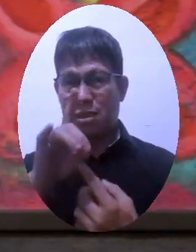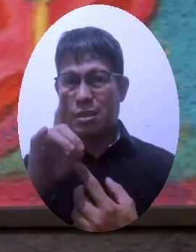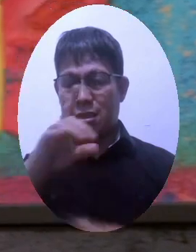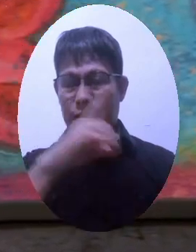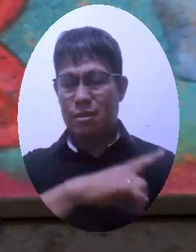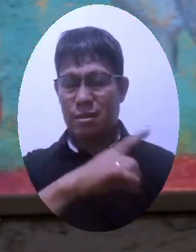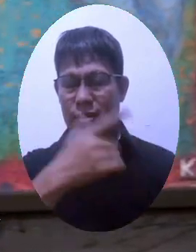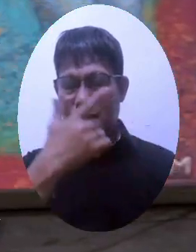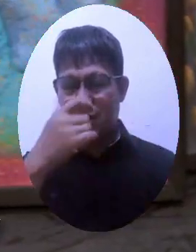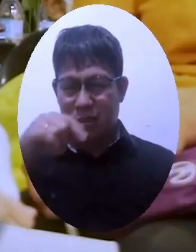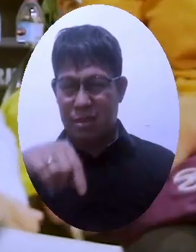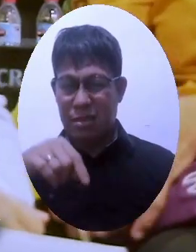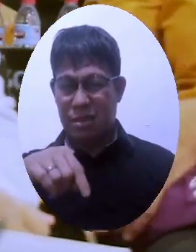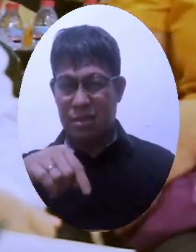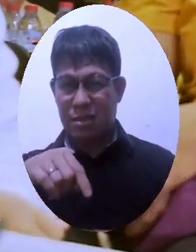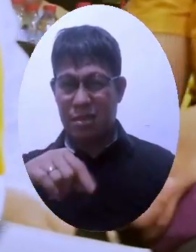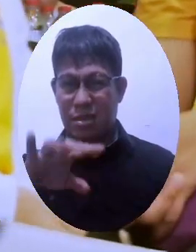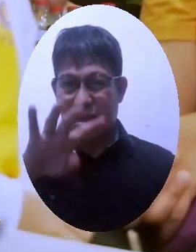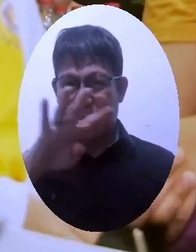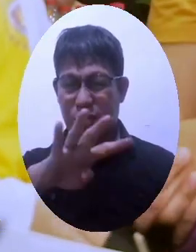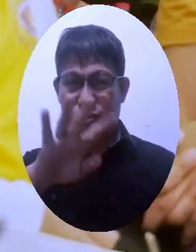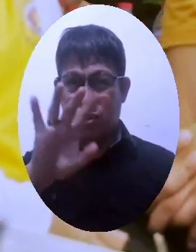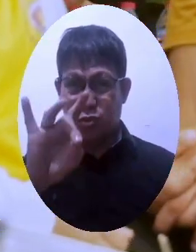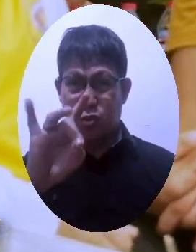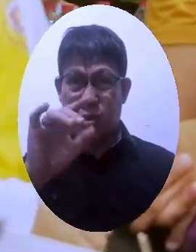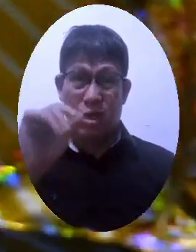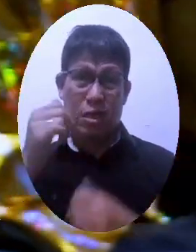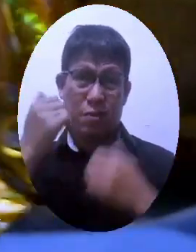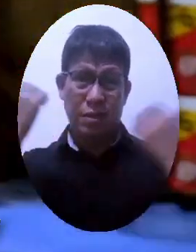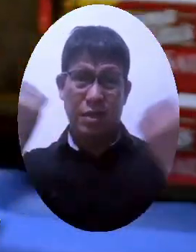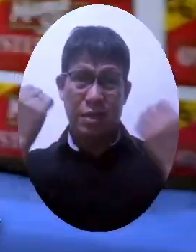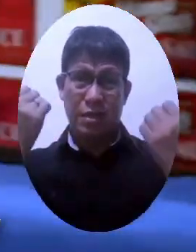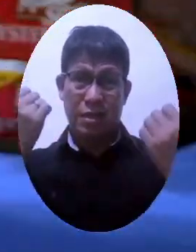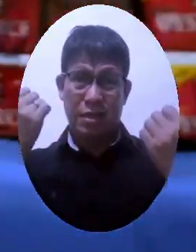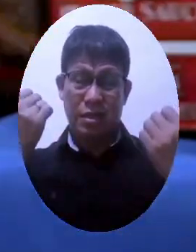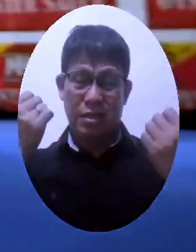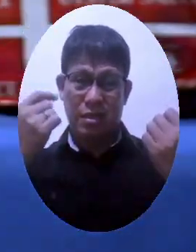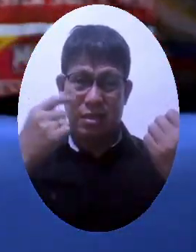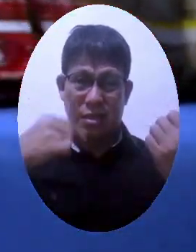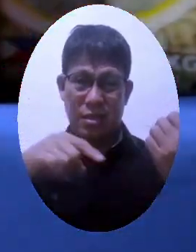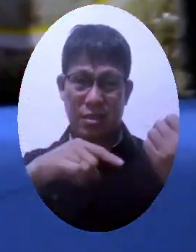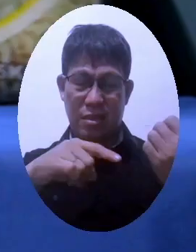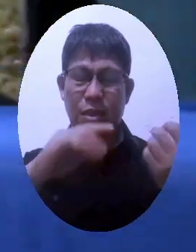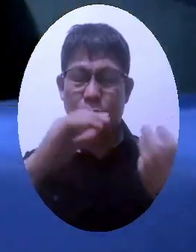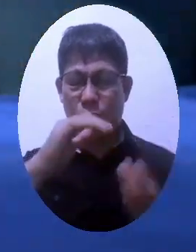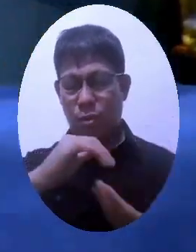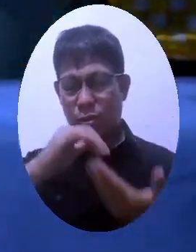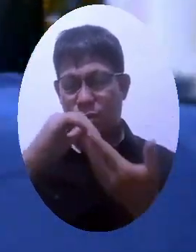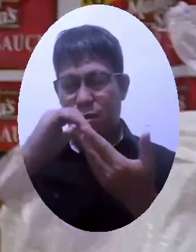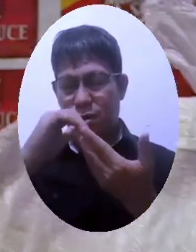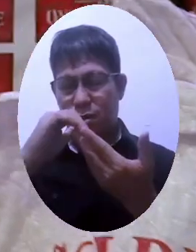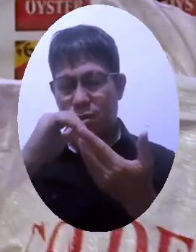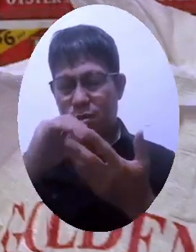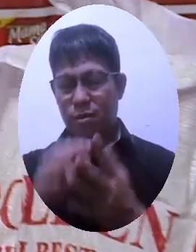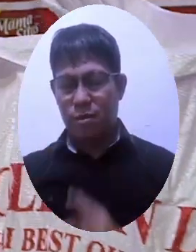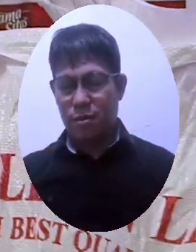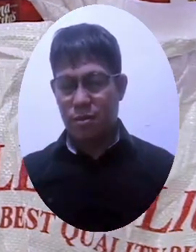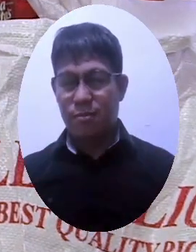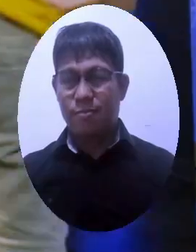Espesyal ang araw na ito dahil ito rin ang ika-48 anibersaryo ng pagkakatatag ng kapwa kong mahal